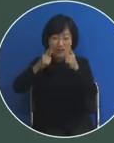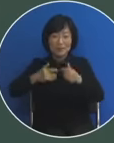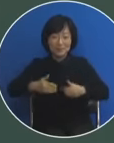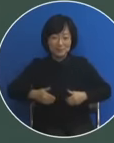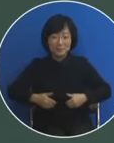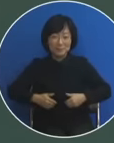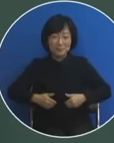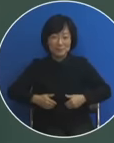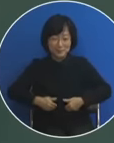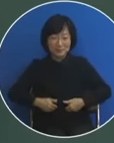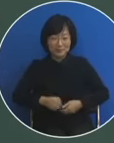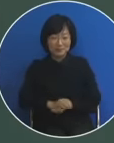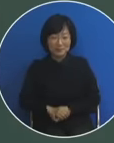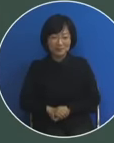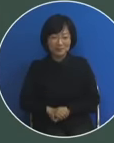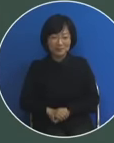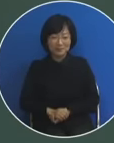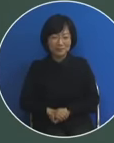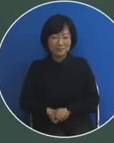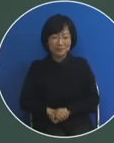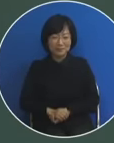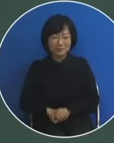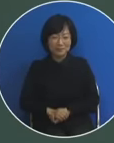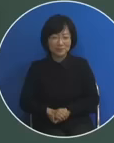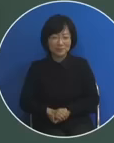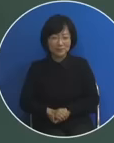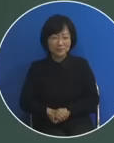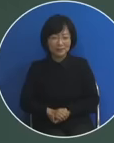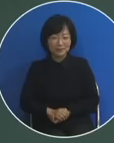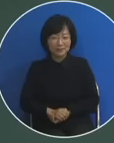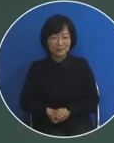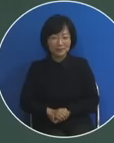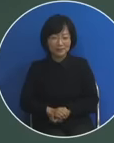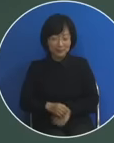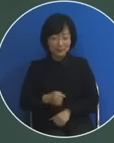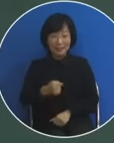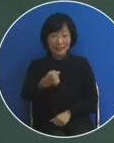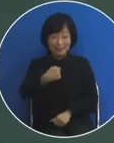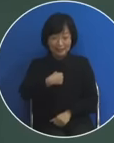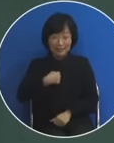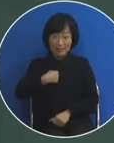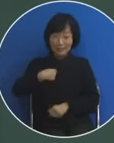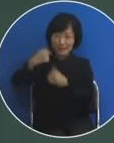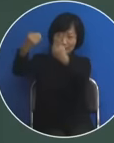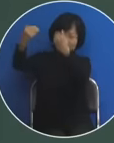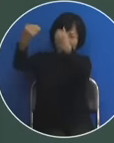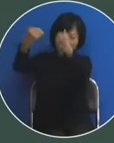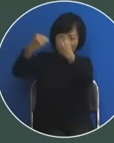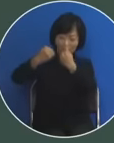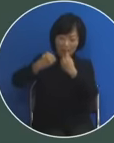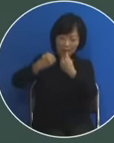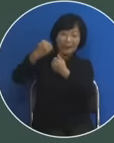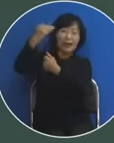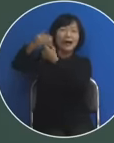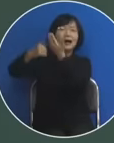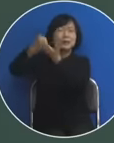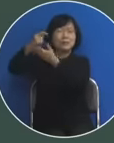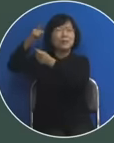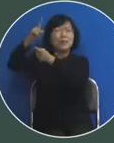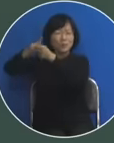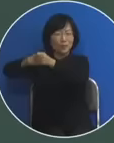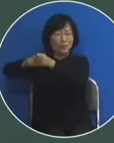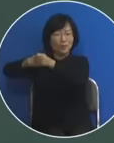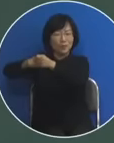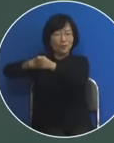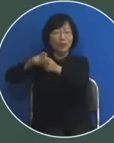목표인데 정확하게 말하면 나에게 대한 하나님의 목표입니다. The title is My Life's Goal. When we're actually speaking, it's God's goal